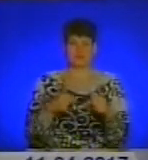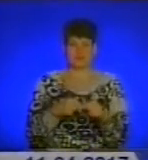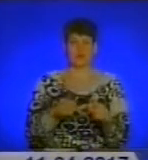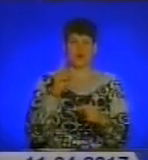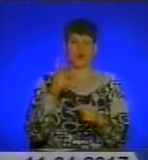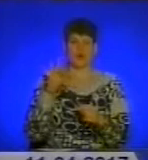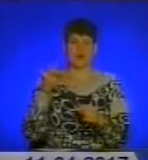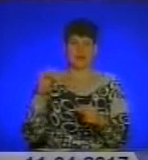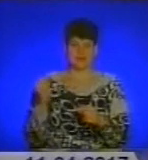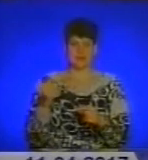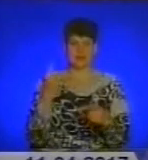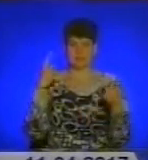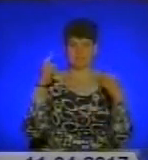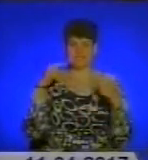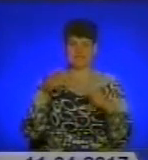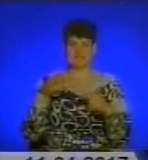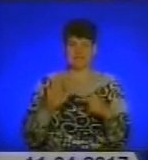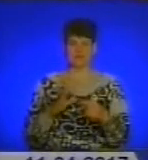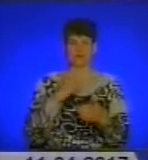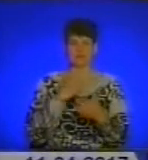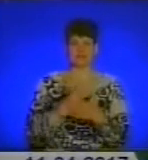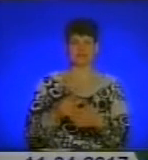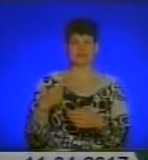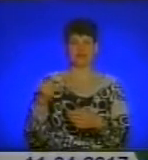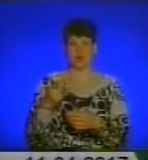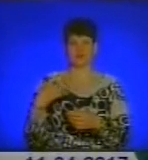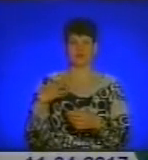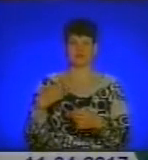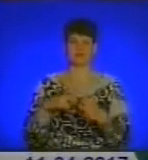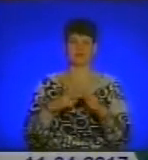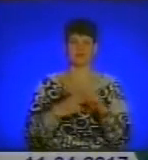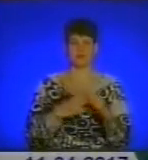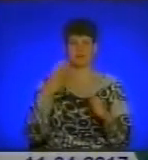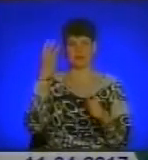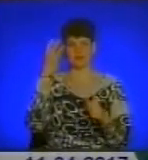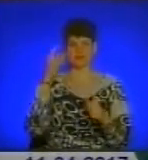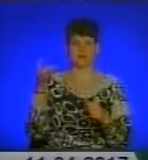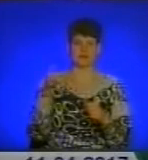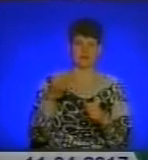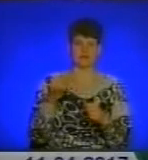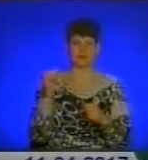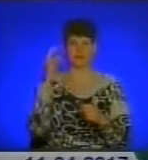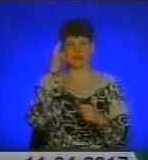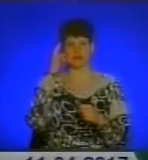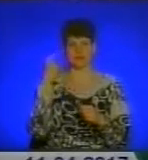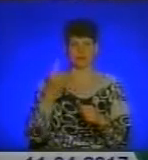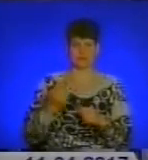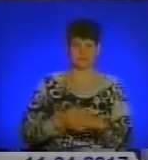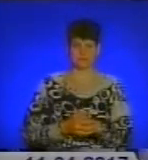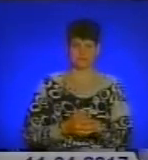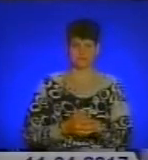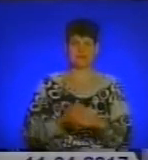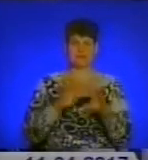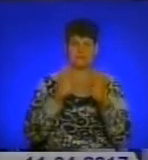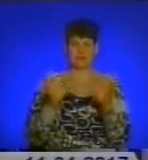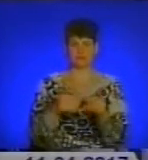мистецтв вправлялися тхеквондисти з Тернопільської, Львівської, Івано-Франківської, Хмельницької, Рівненської та Київської областей.